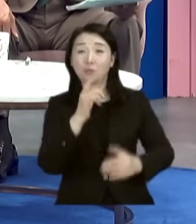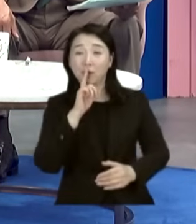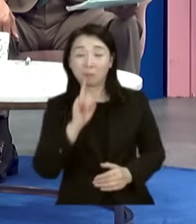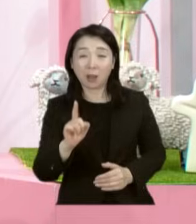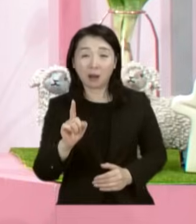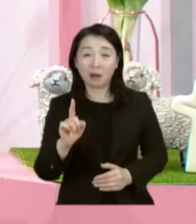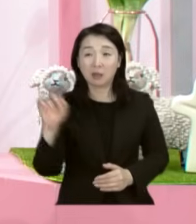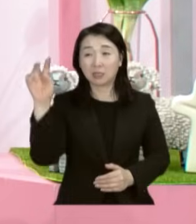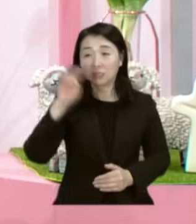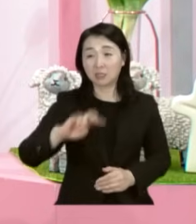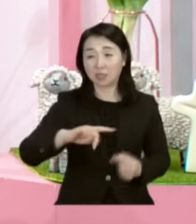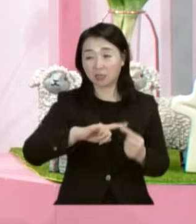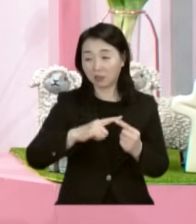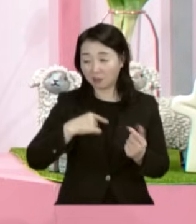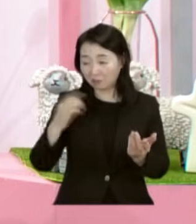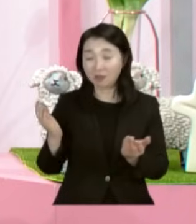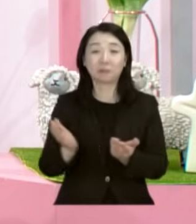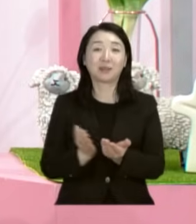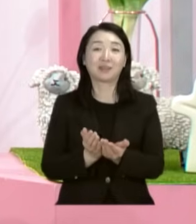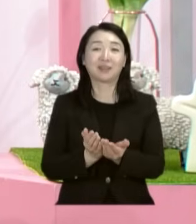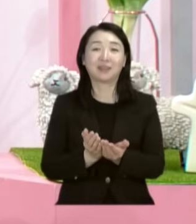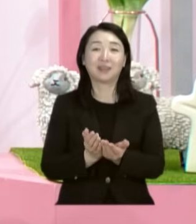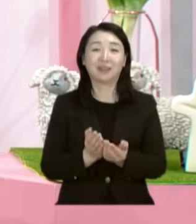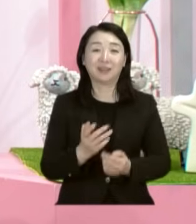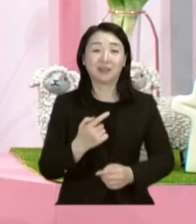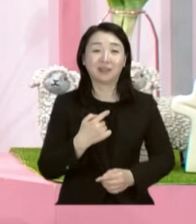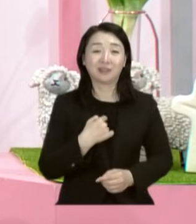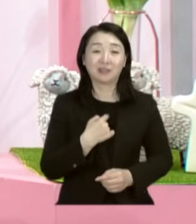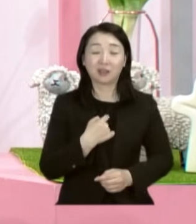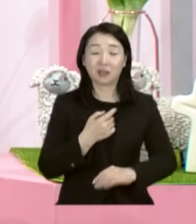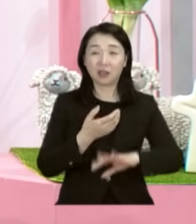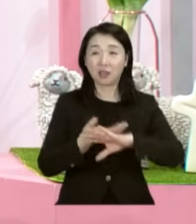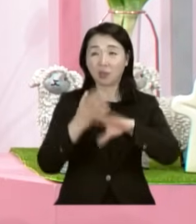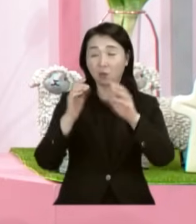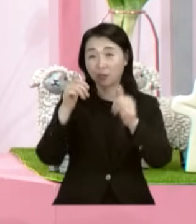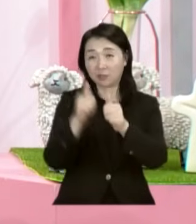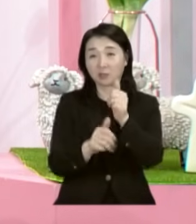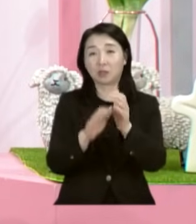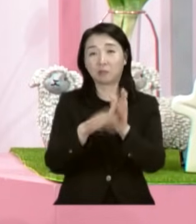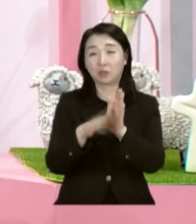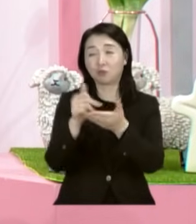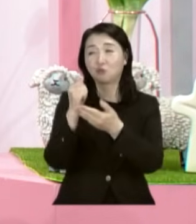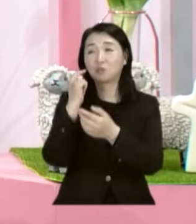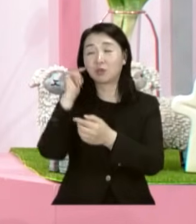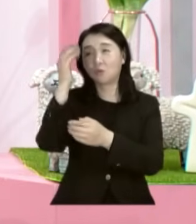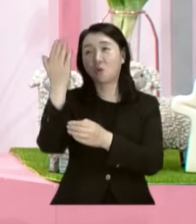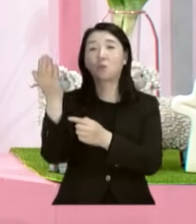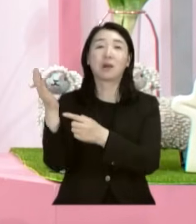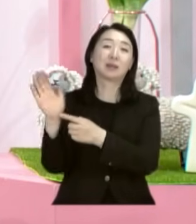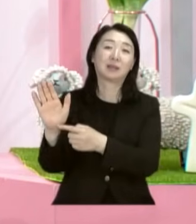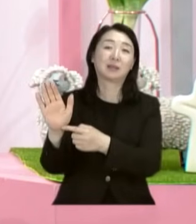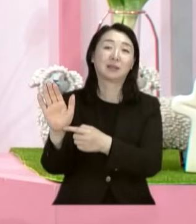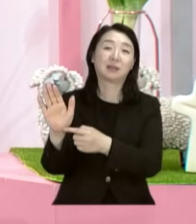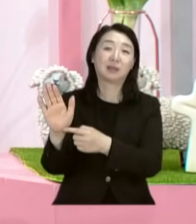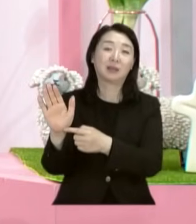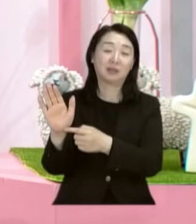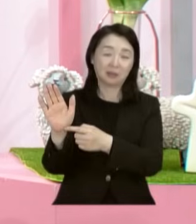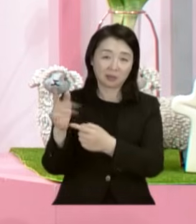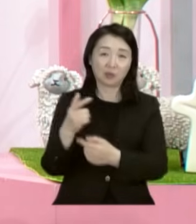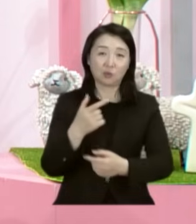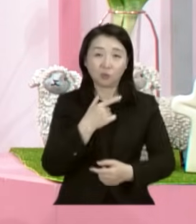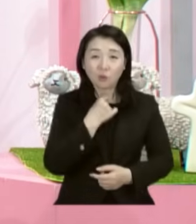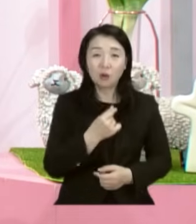가사가 딱 저한테 맞는 거 같은 거 아 내가이 해외 시합에서 주님의 영광으로 임